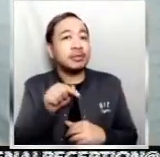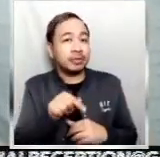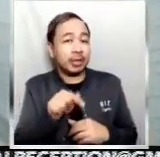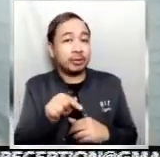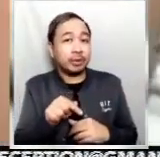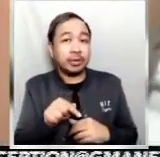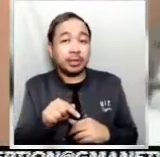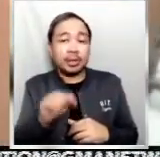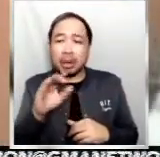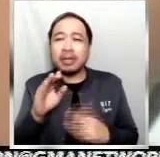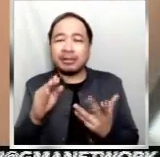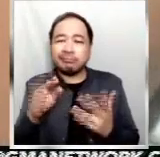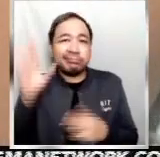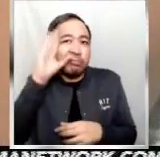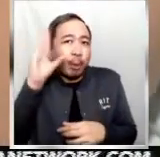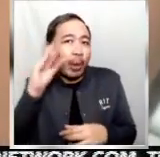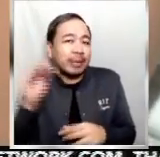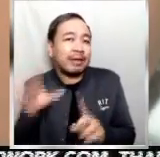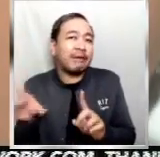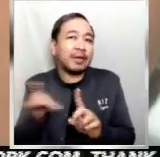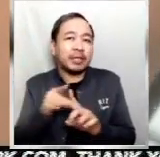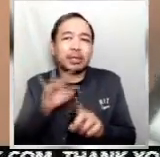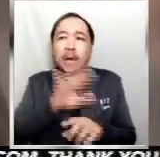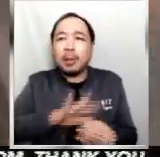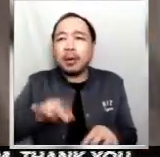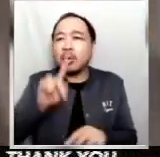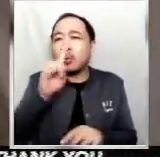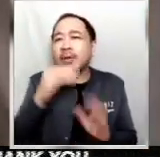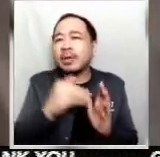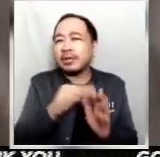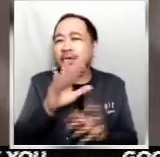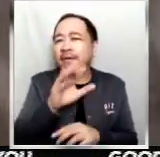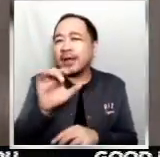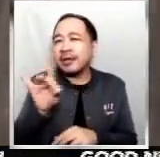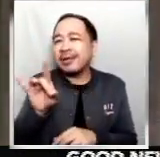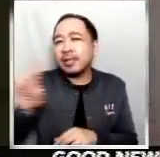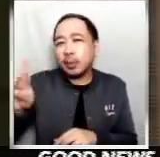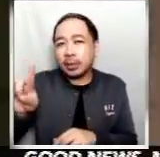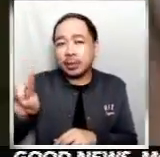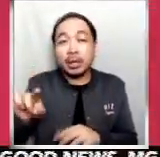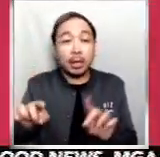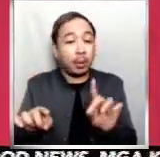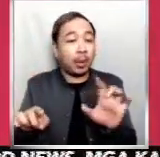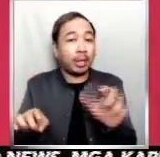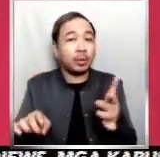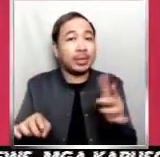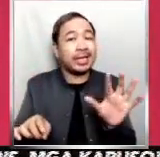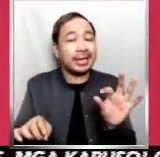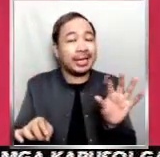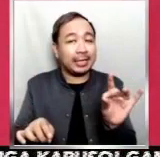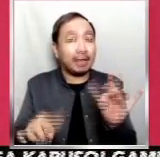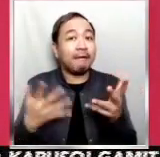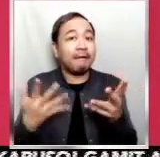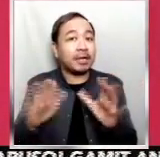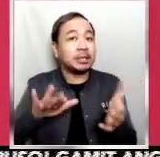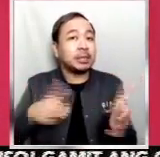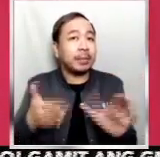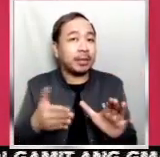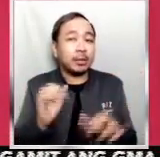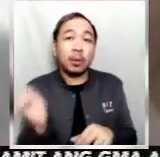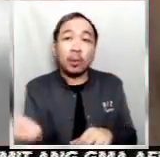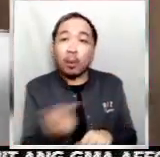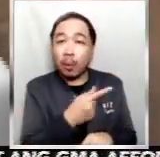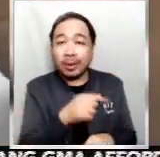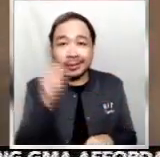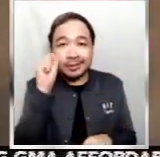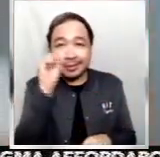mga bakunado umaabot sa kabuuang 1,581, kung saan 128 ang mga namatay, lahat mga senior citizen, maliban sa